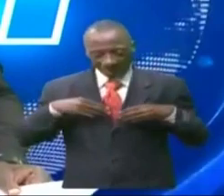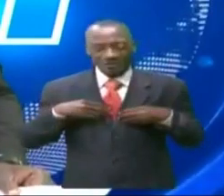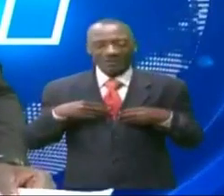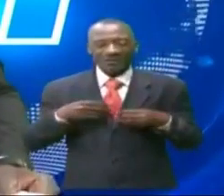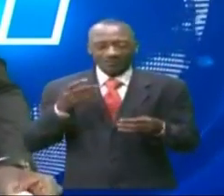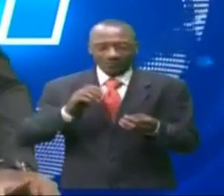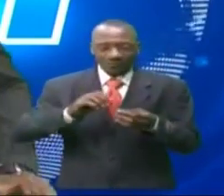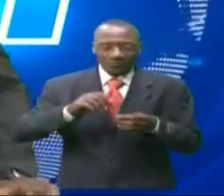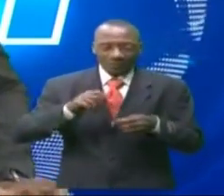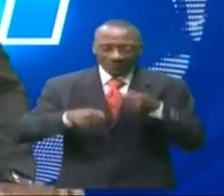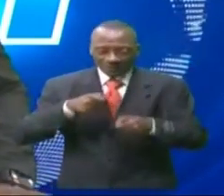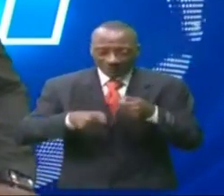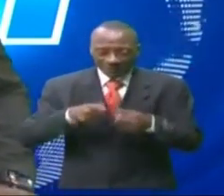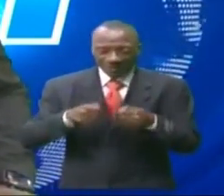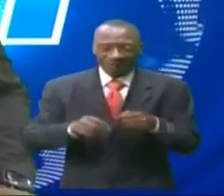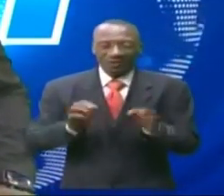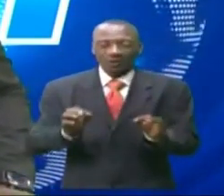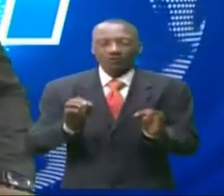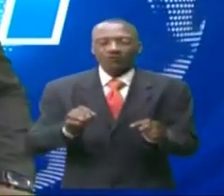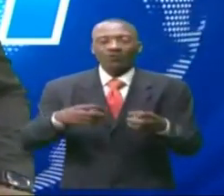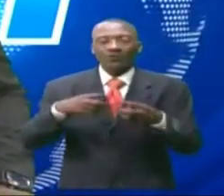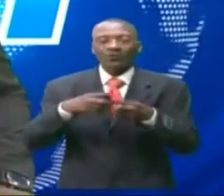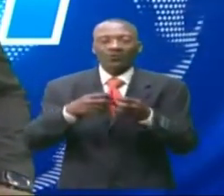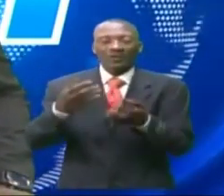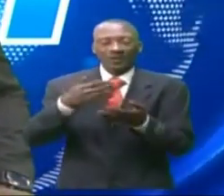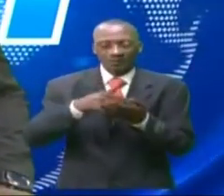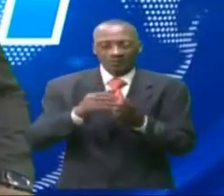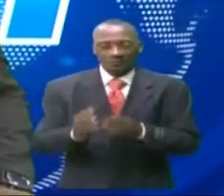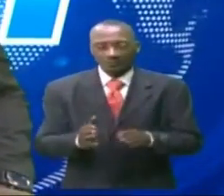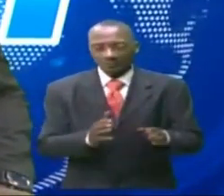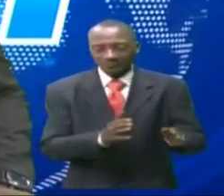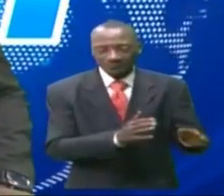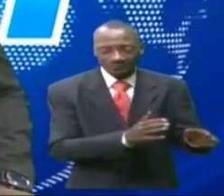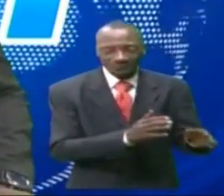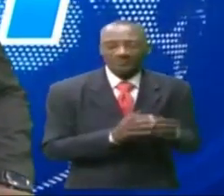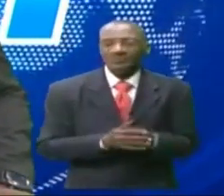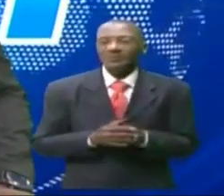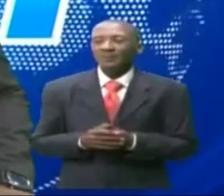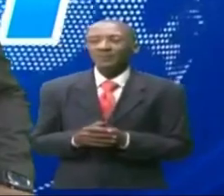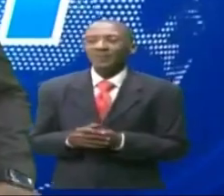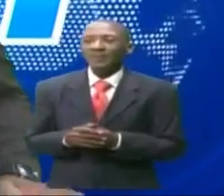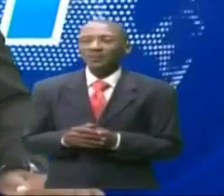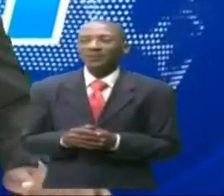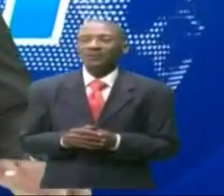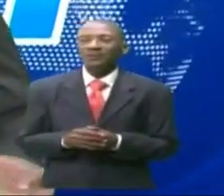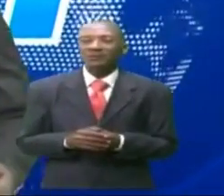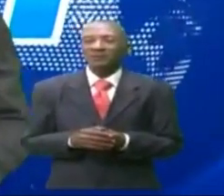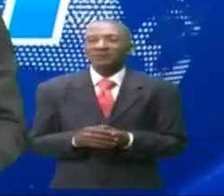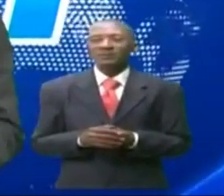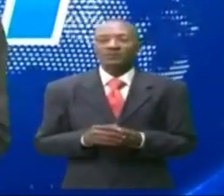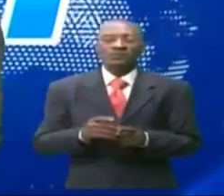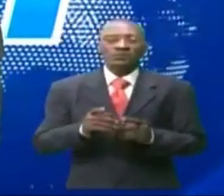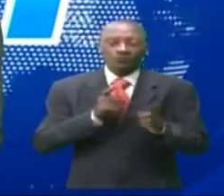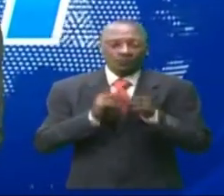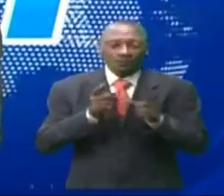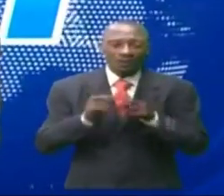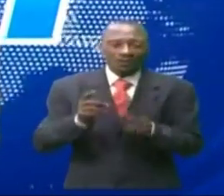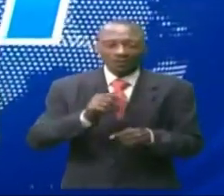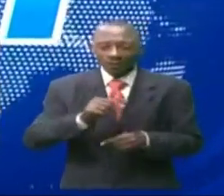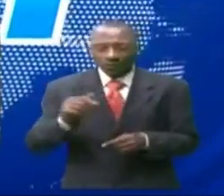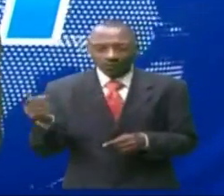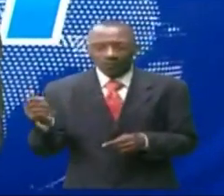Dans le secteur de Lufupa, dans le Lualaba, Roger Kasanza cède son bâton de commandement